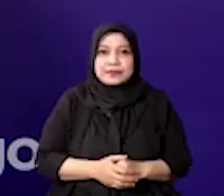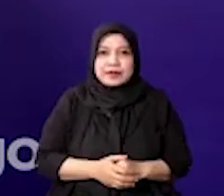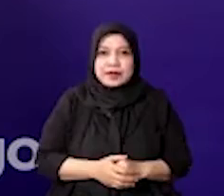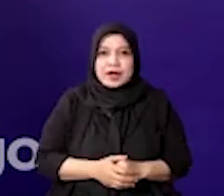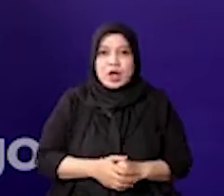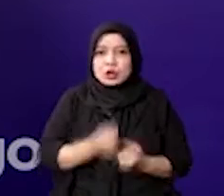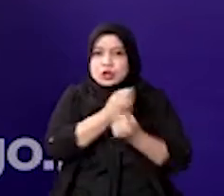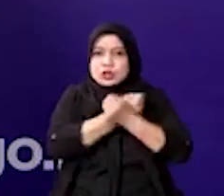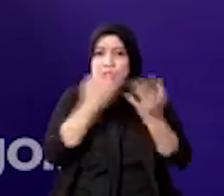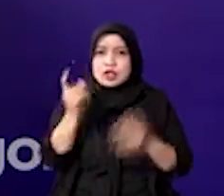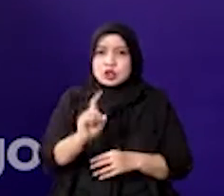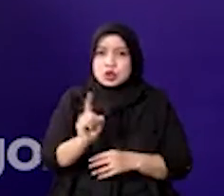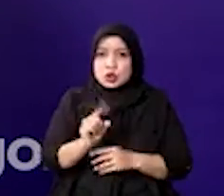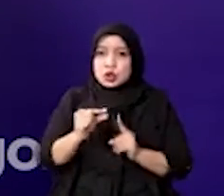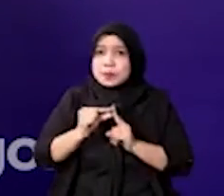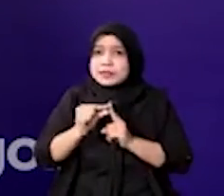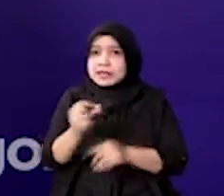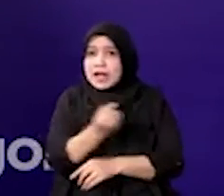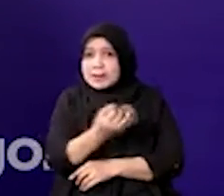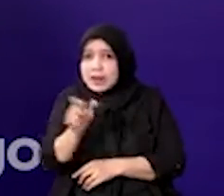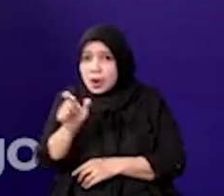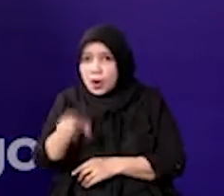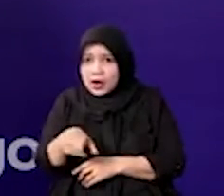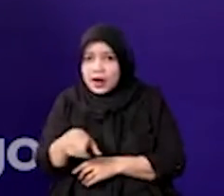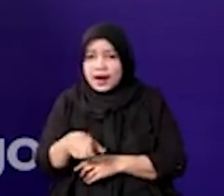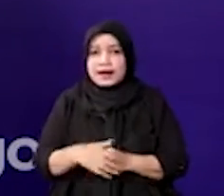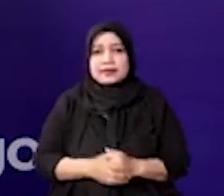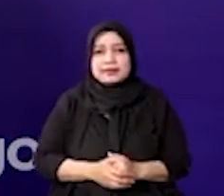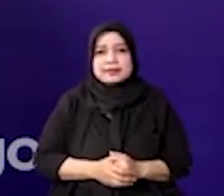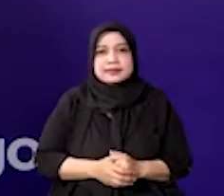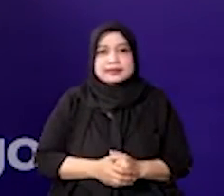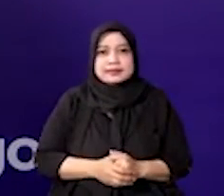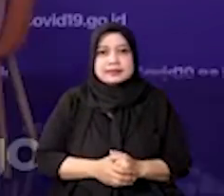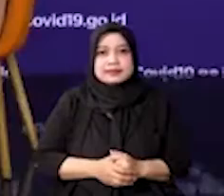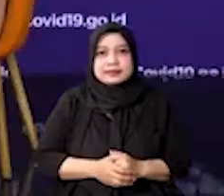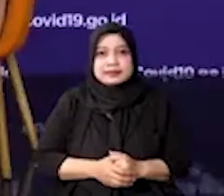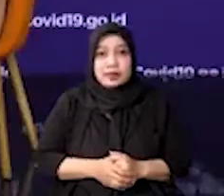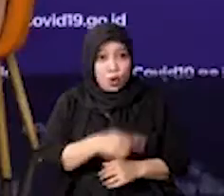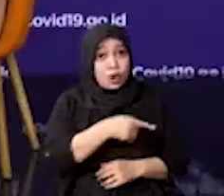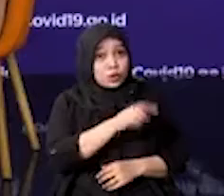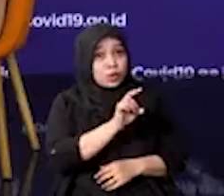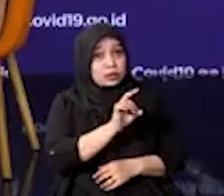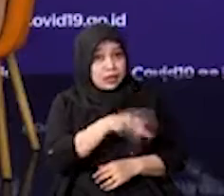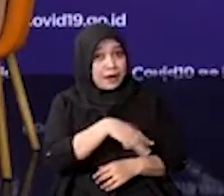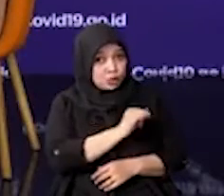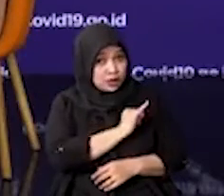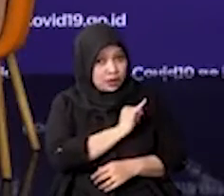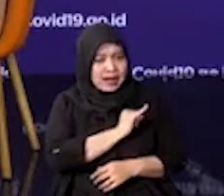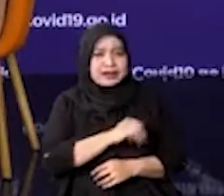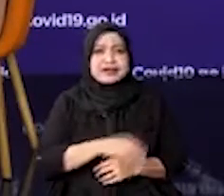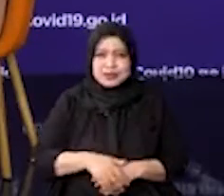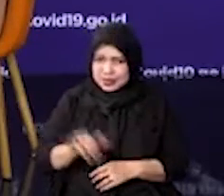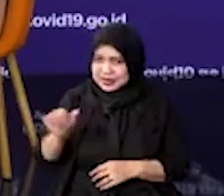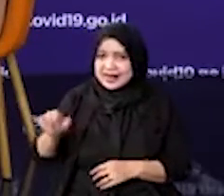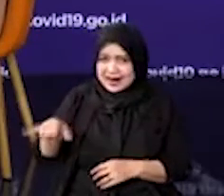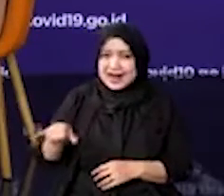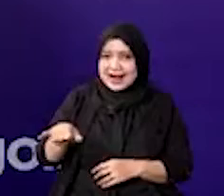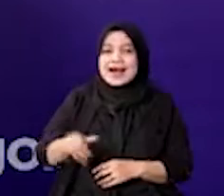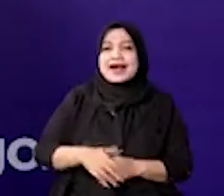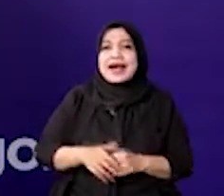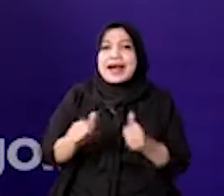oh sekian harus dituruti harus kalau tidak Mbak itu bagian dari iman ya Pak bukan bagian dari iman